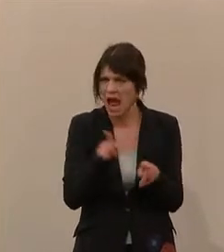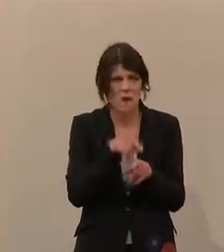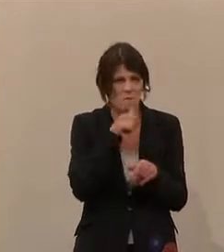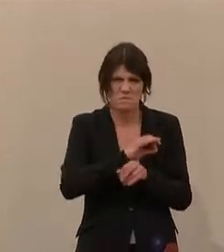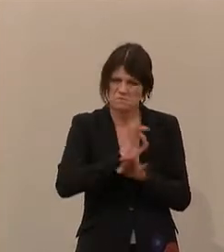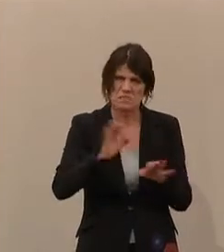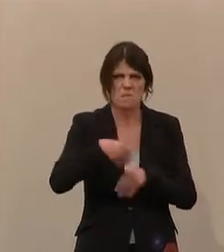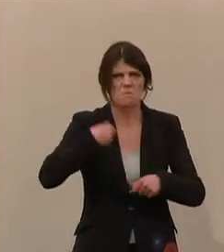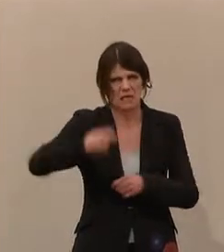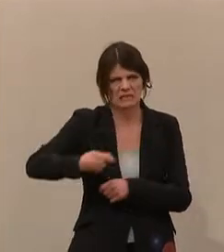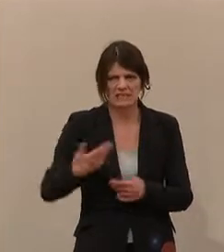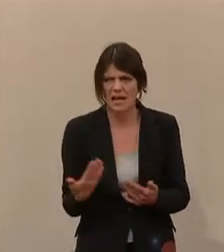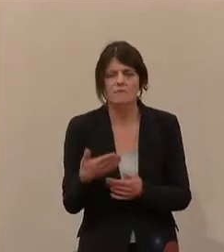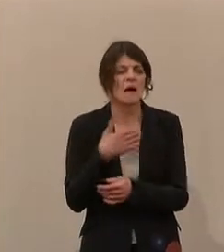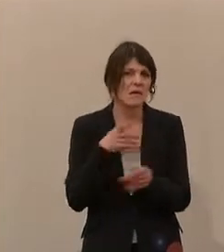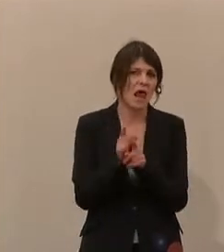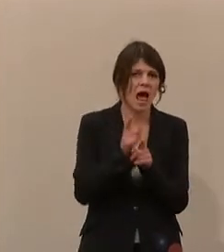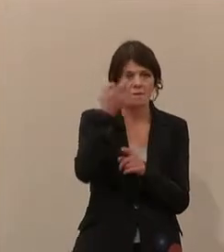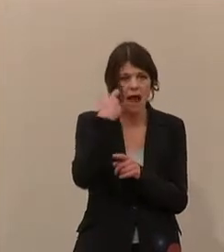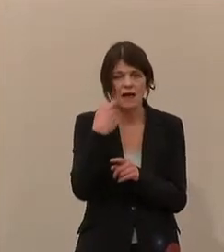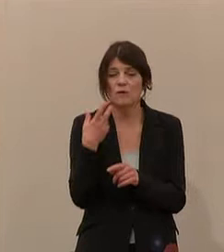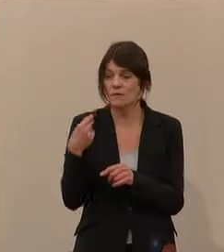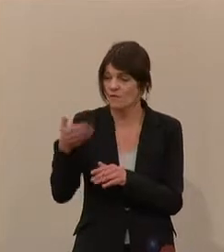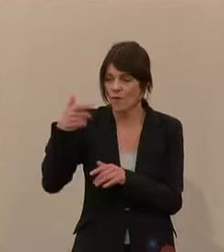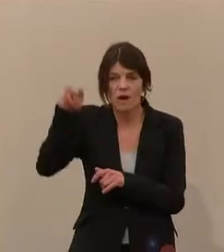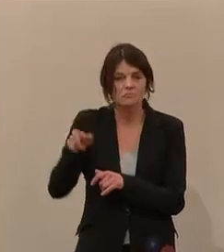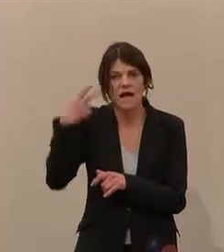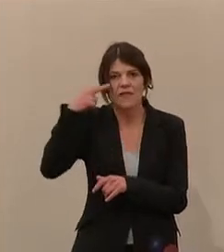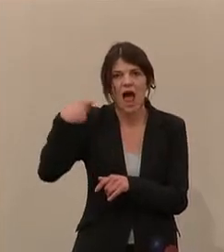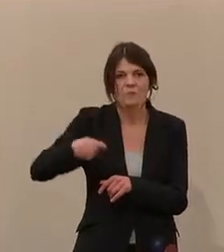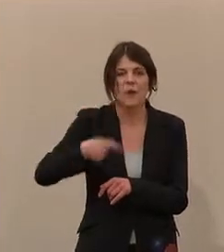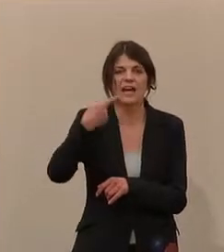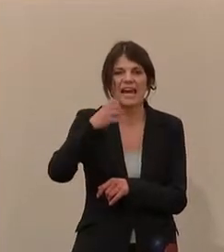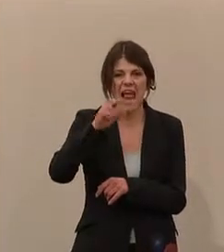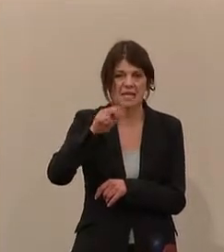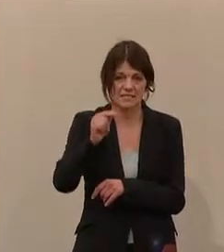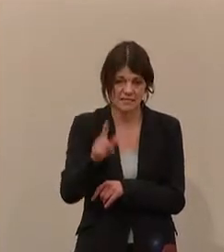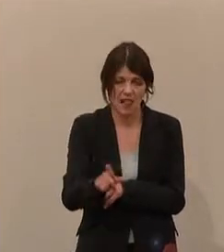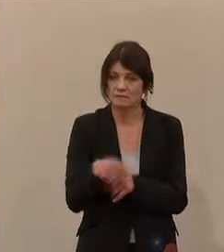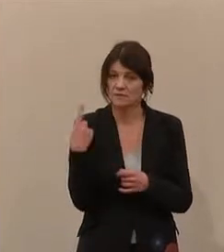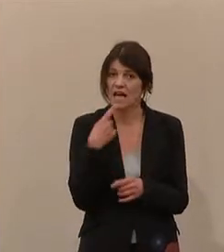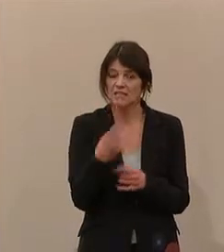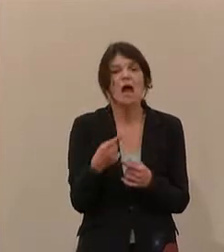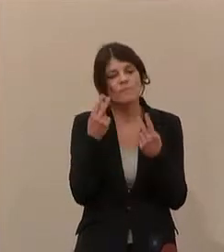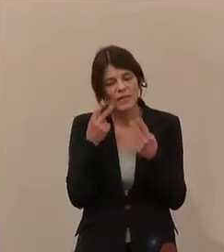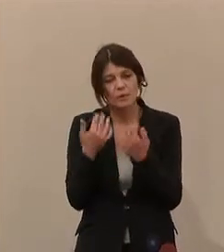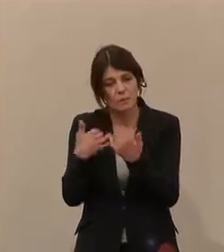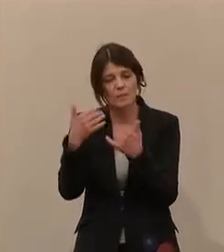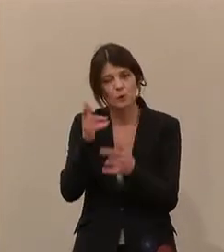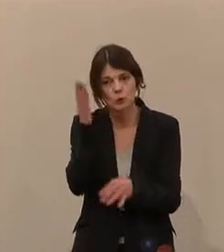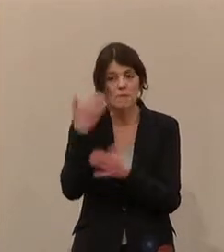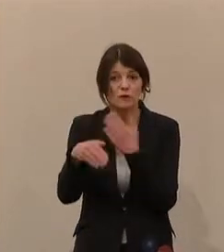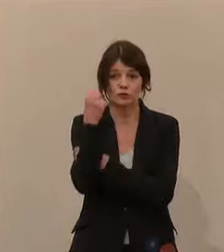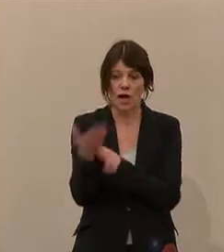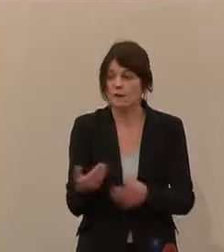schon einer Meinung mit dem Vorgänger, der da gesprochen hat, mit dem Abgeordneten Gerstl, der gesagt hat, wir sollen das Parlament stärken. Da gehört